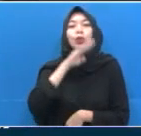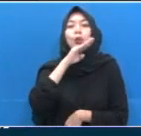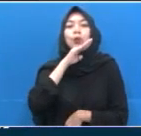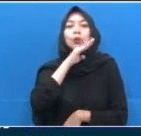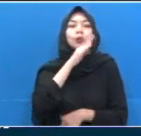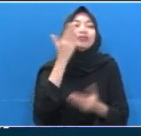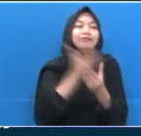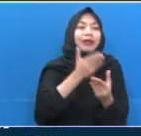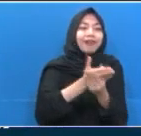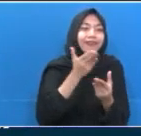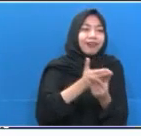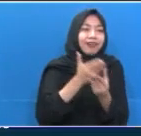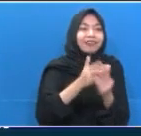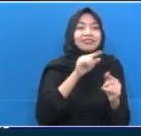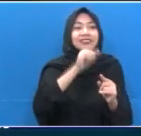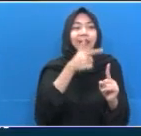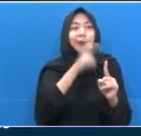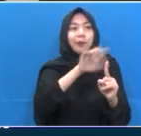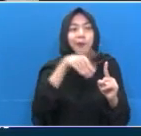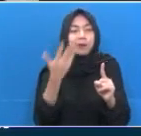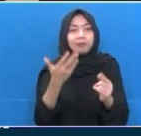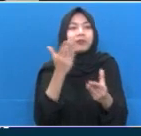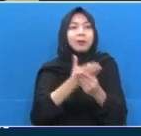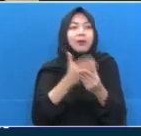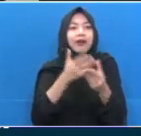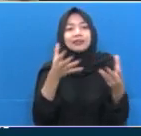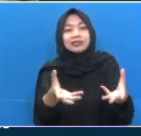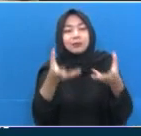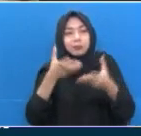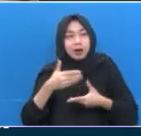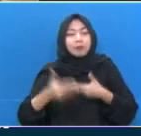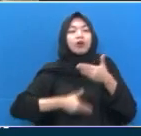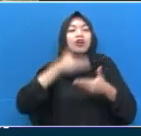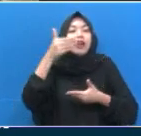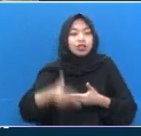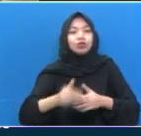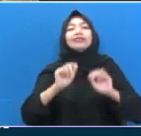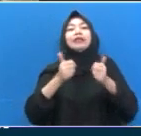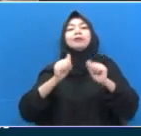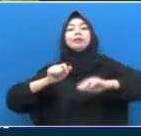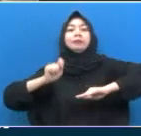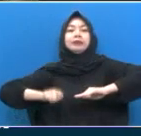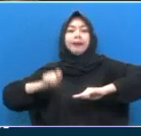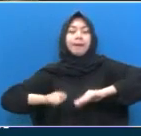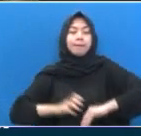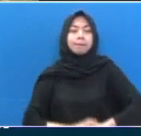resmi perkara pembunuhan Brigadir Yosua untuk kemudian mulai mempersiapkan perkara untuk disidangkan